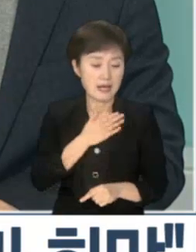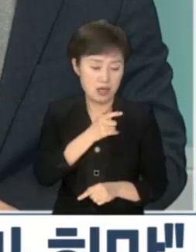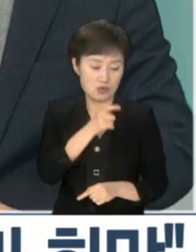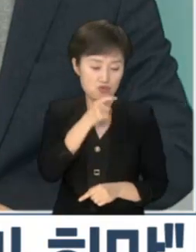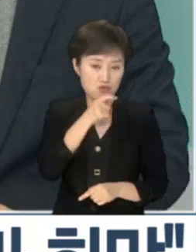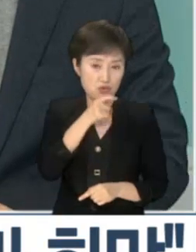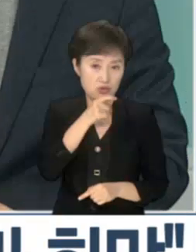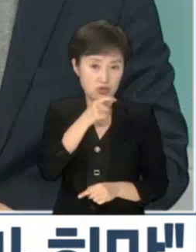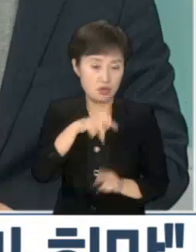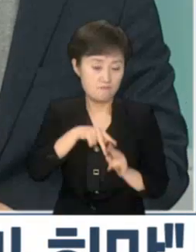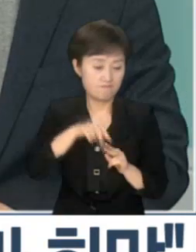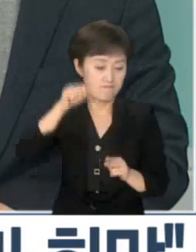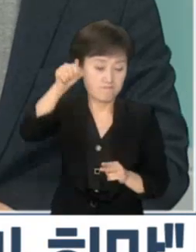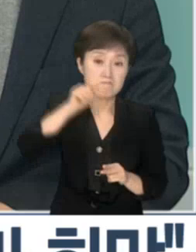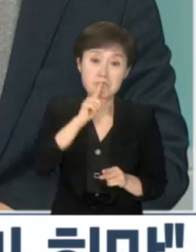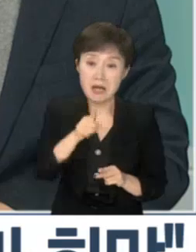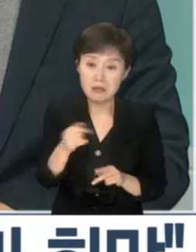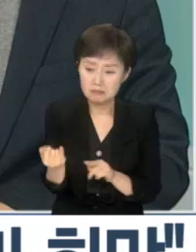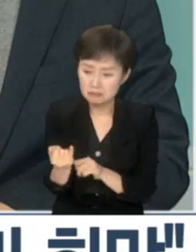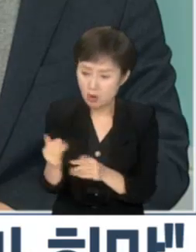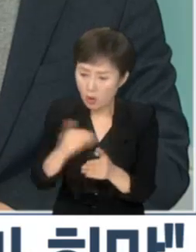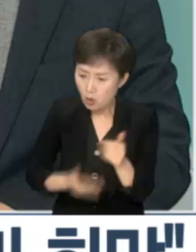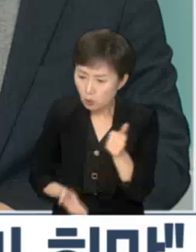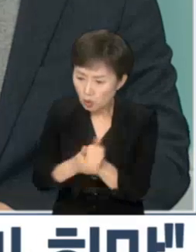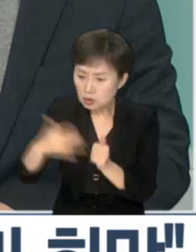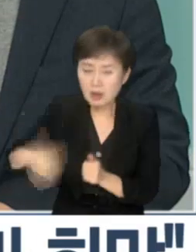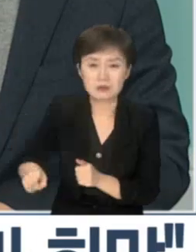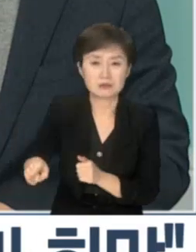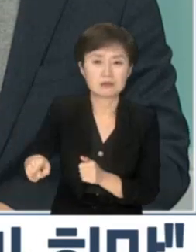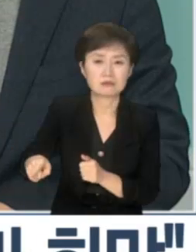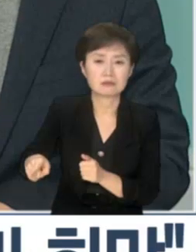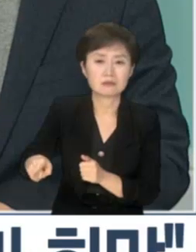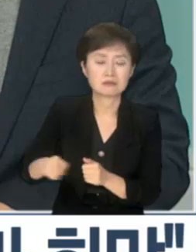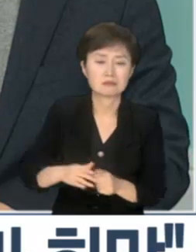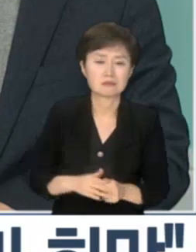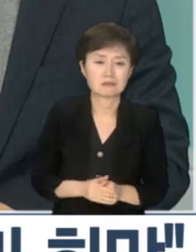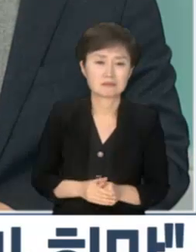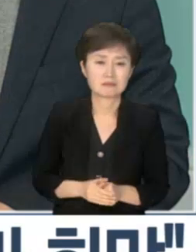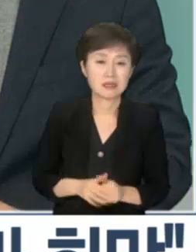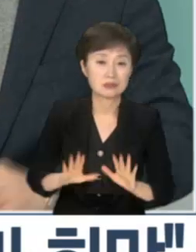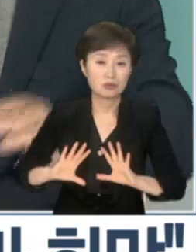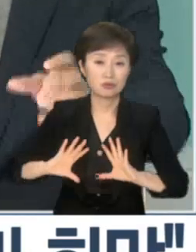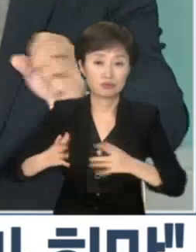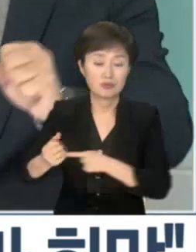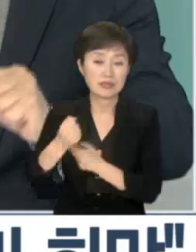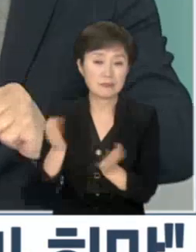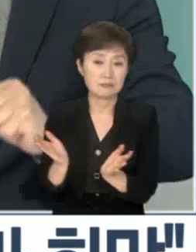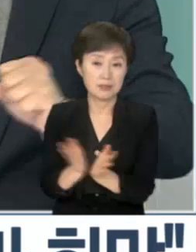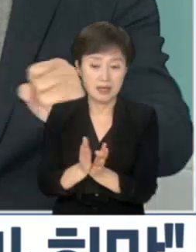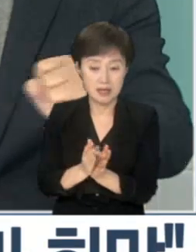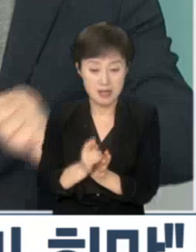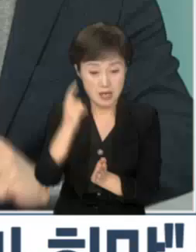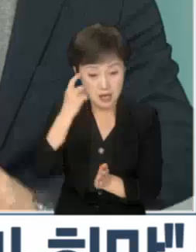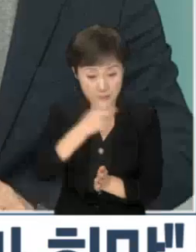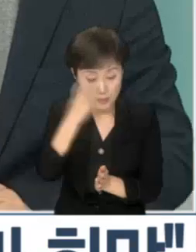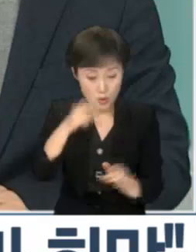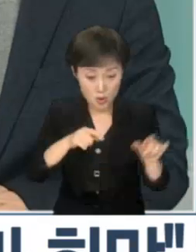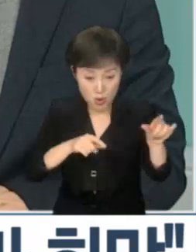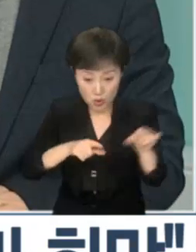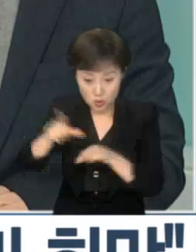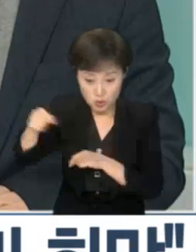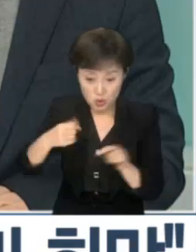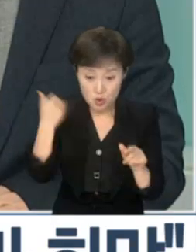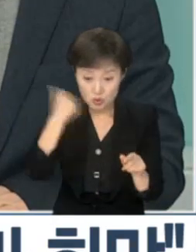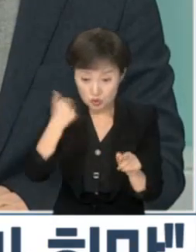하는데 아직 공천 받은 것도 아니잖아요. 그리고 이제 국민의힘에서 지금 계속 영입된 인재들 한 명씩 발표하고